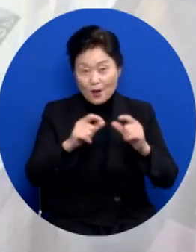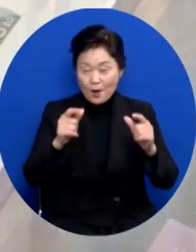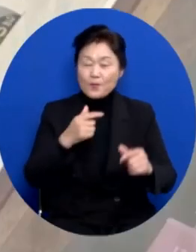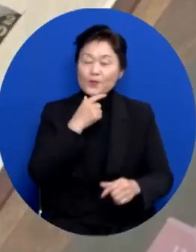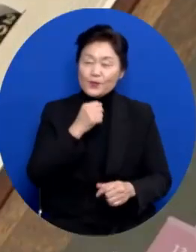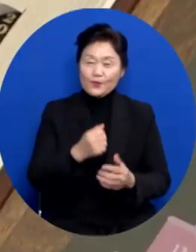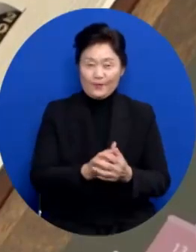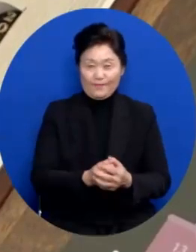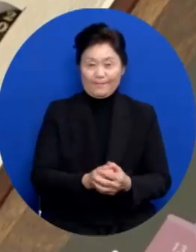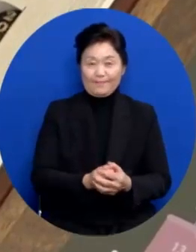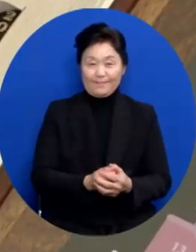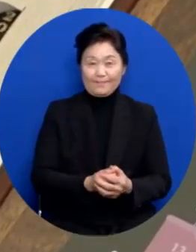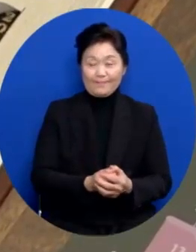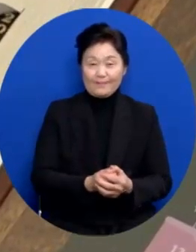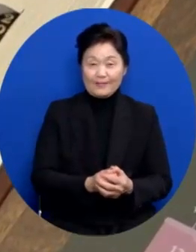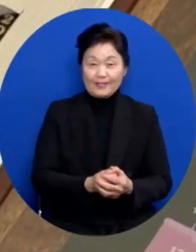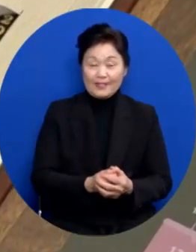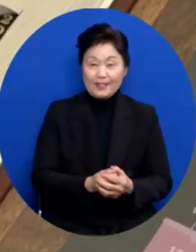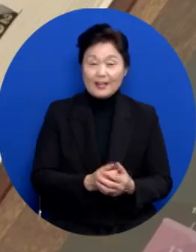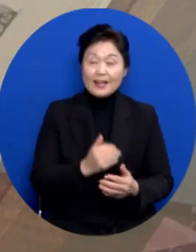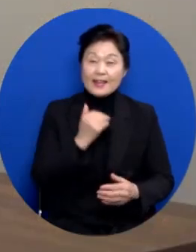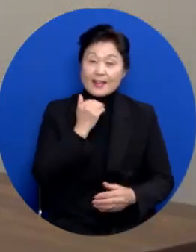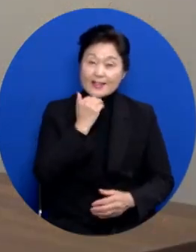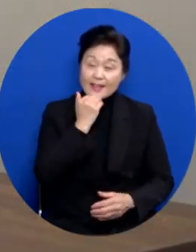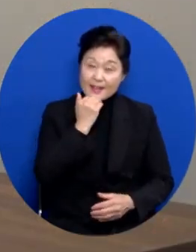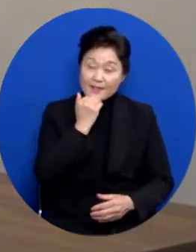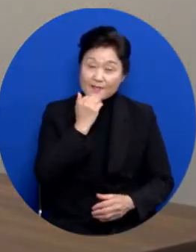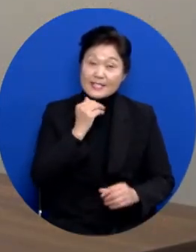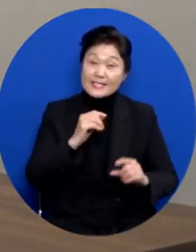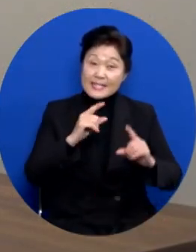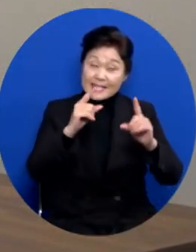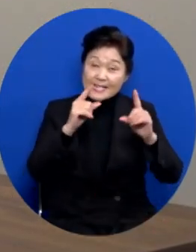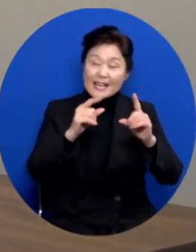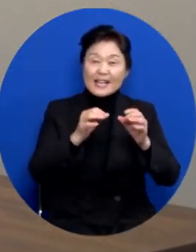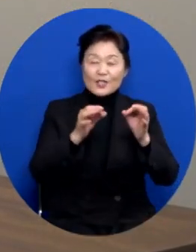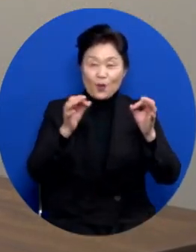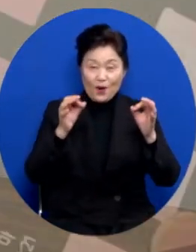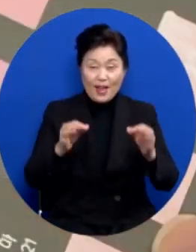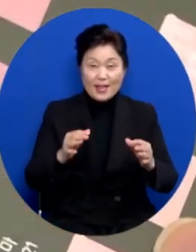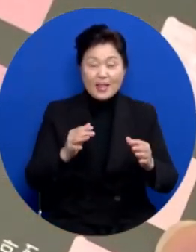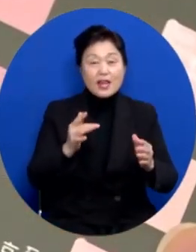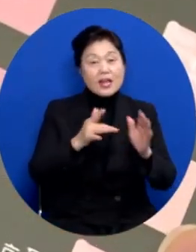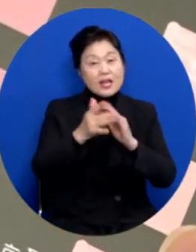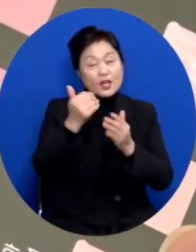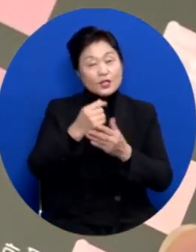소망합니다. 남은 대림절 기간, 예수 그리스도가 이 땅에 오신